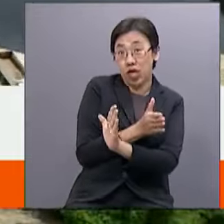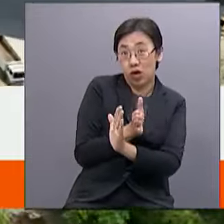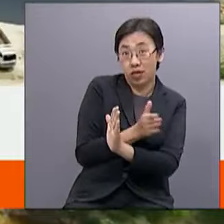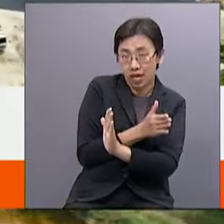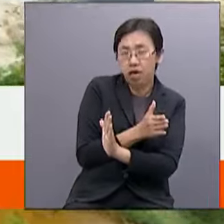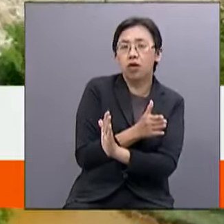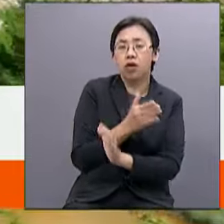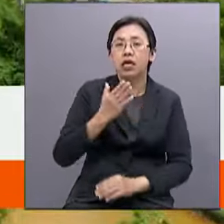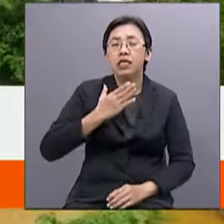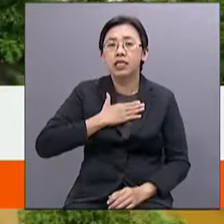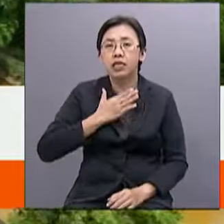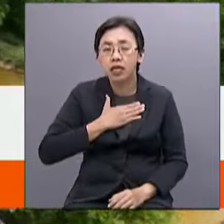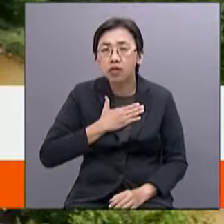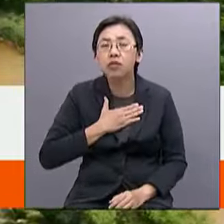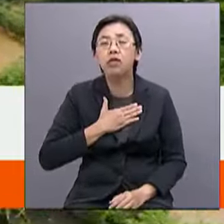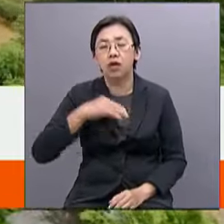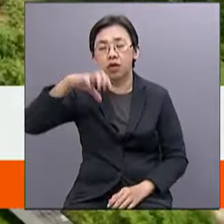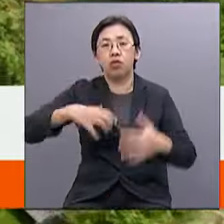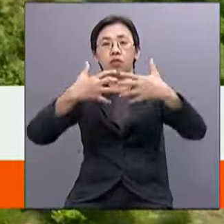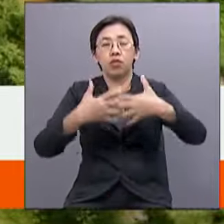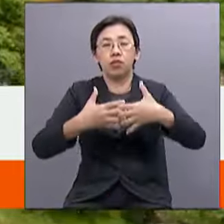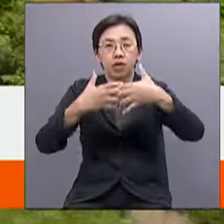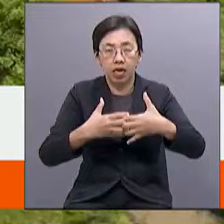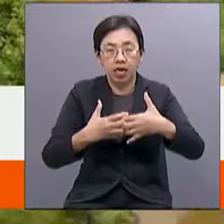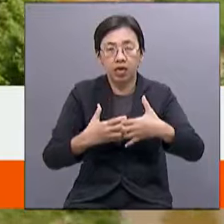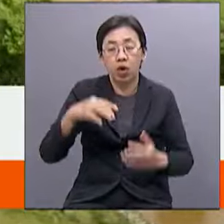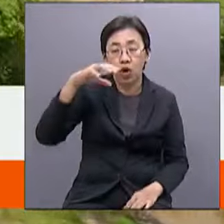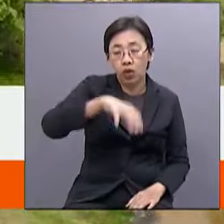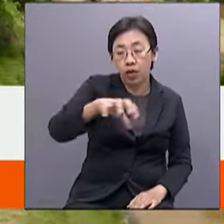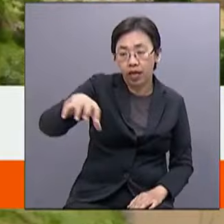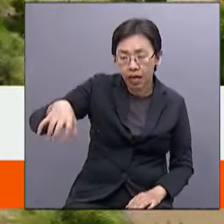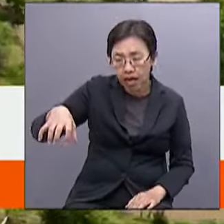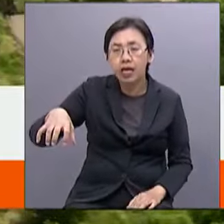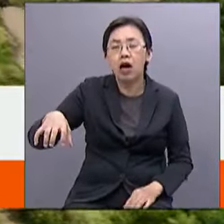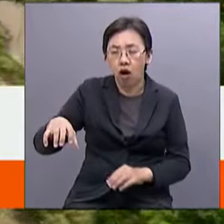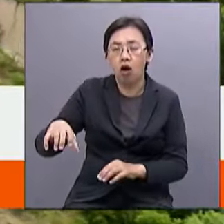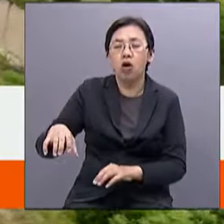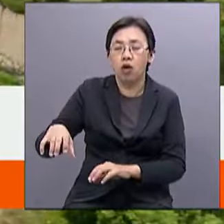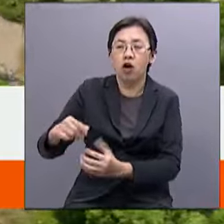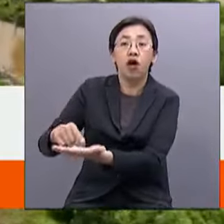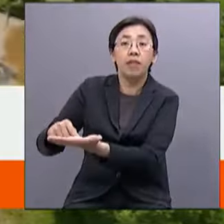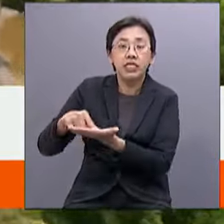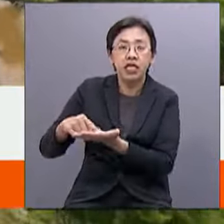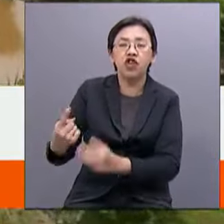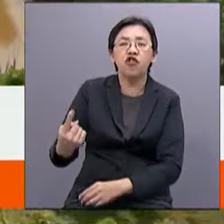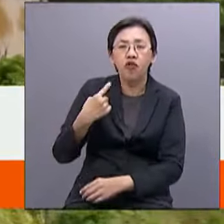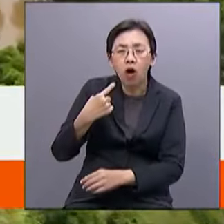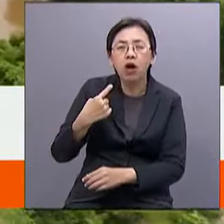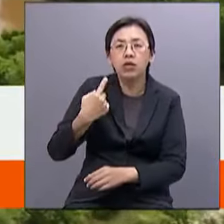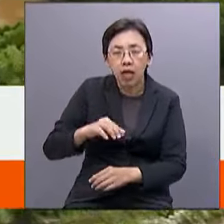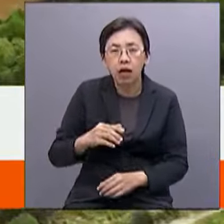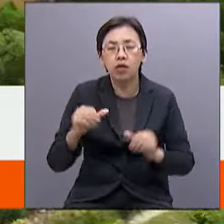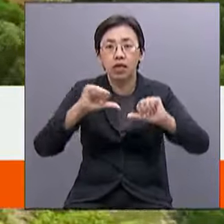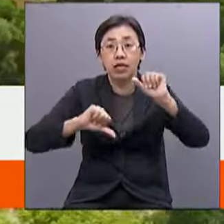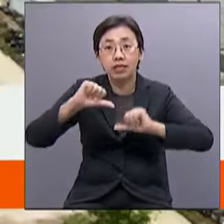ทางเราก็ได้ให้ทางกรมโรงงานและก็หน่วยงานที่เกี่ยวข้องเนี่ยมาร้องทุกข์กล่าวโทษครับไม่ว่าจะเป็นเรื่องของการครอบครอง